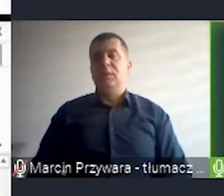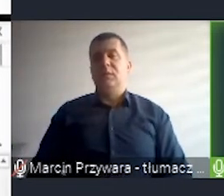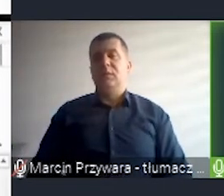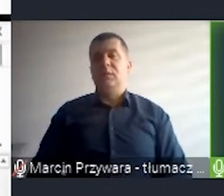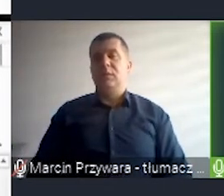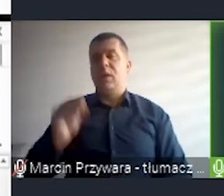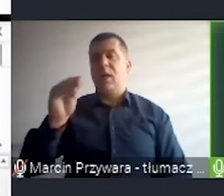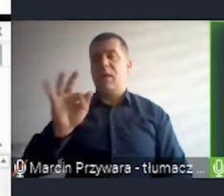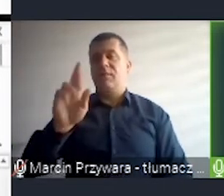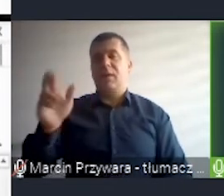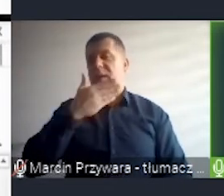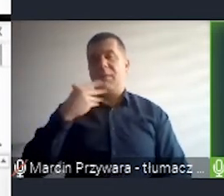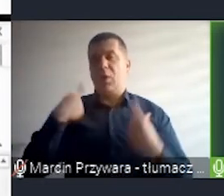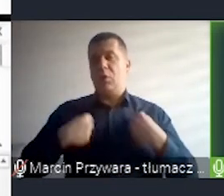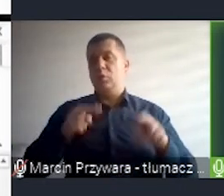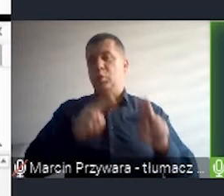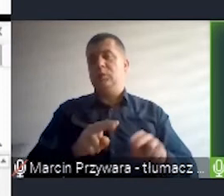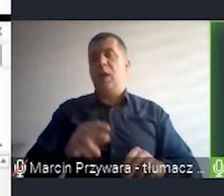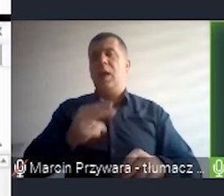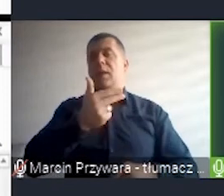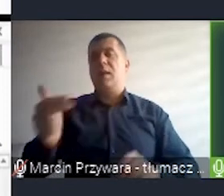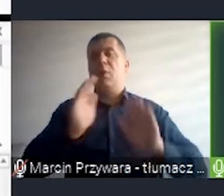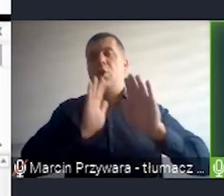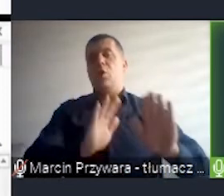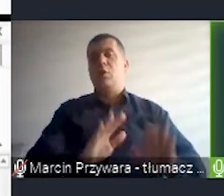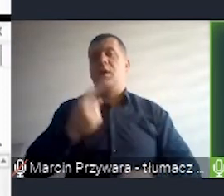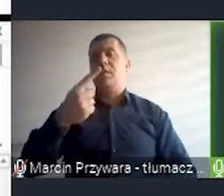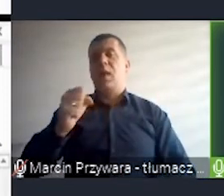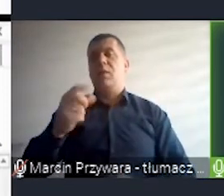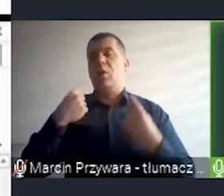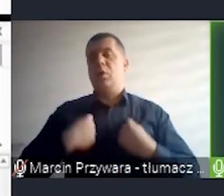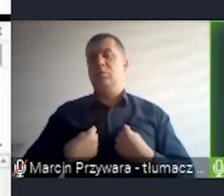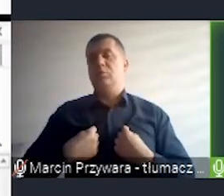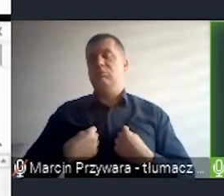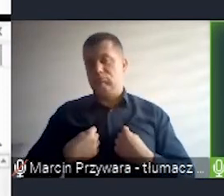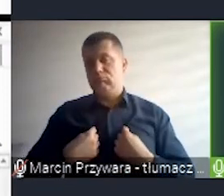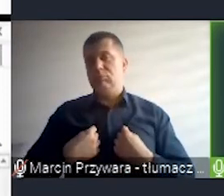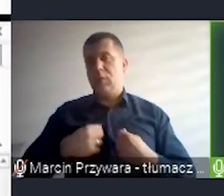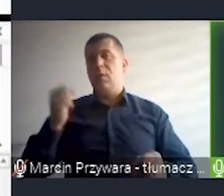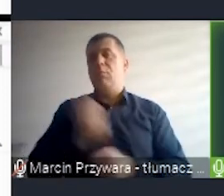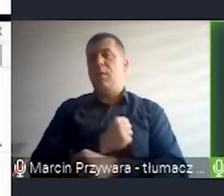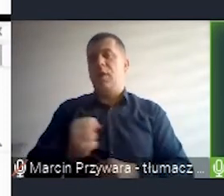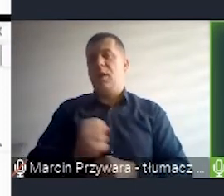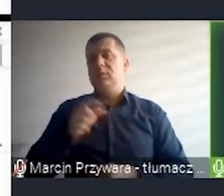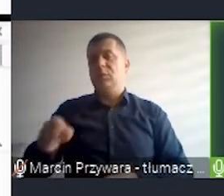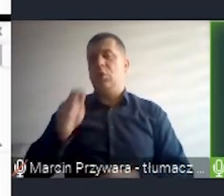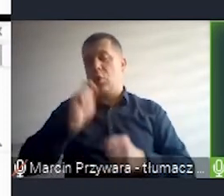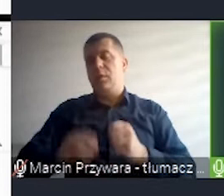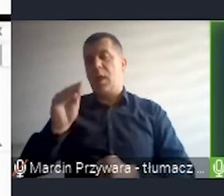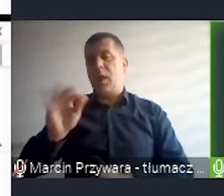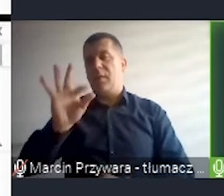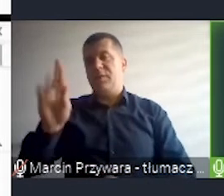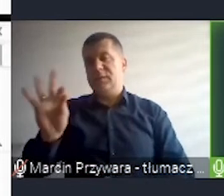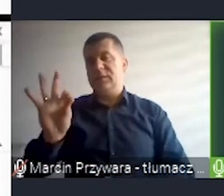W FRR-ze nie ma uczestników, a temat ochrony danych osobowych jest dużo bardziej poważnie traktowany przez kontrolę FS-u niż przez kontrolę